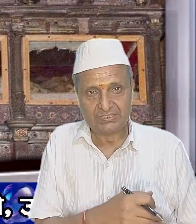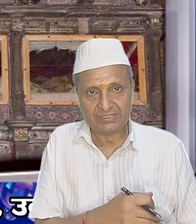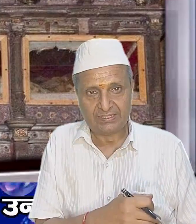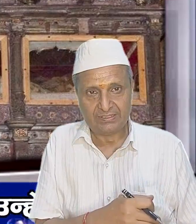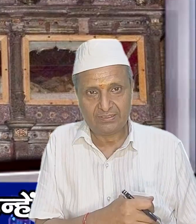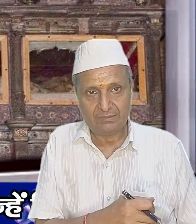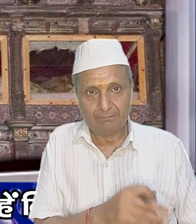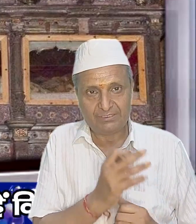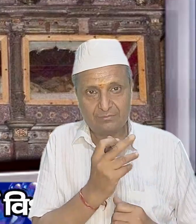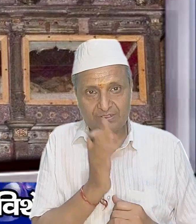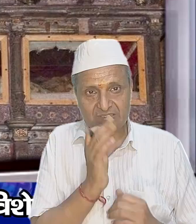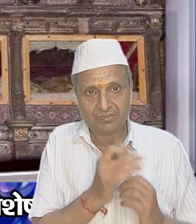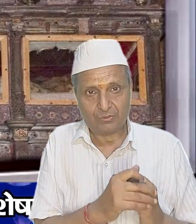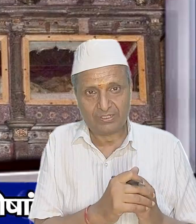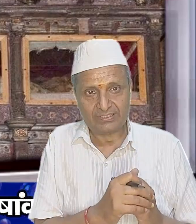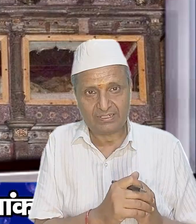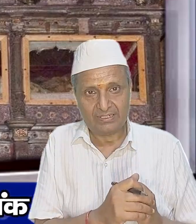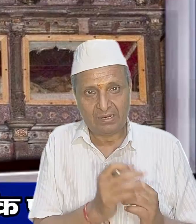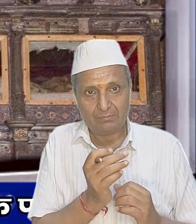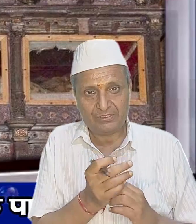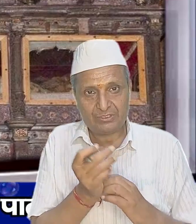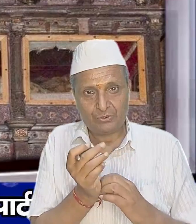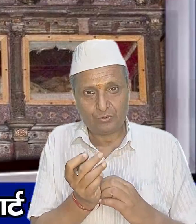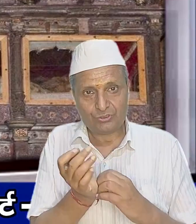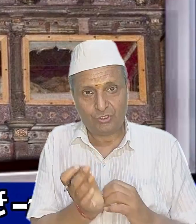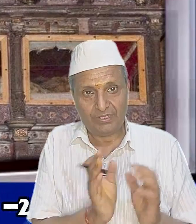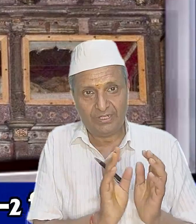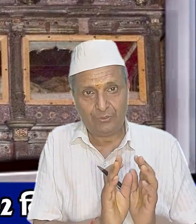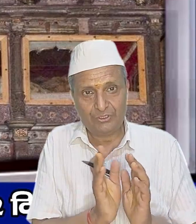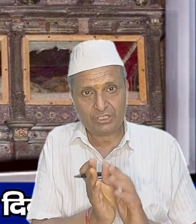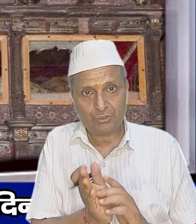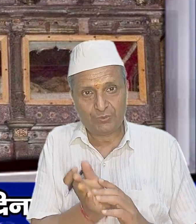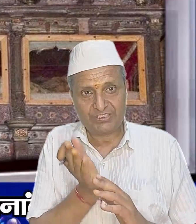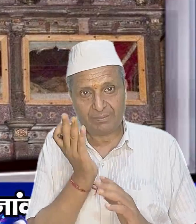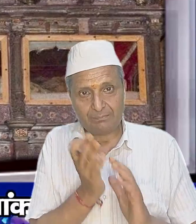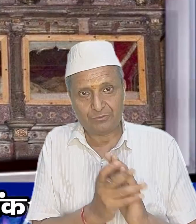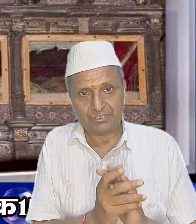को अपने हाथ में लेता गया। पोर्टुगीज गवर्नमेंट ने बहुत दिया पैसा और 10,000 की सेना दी।